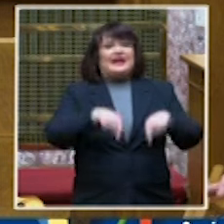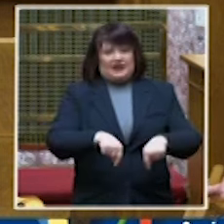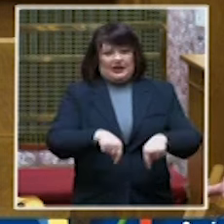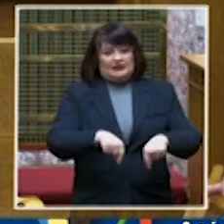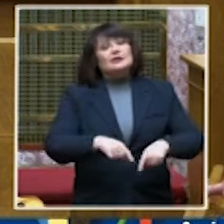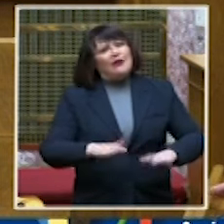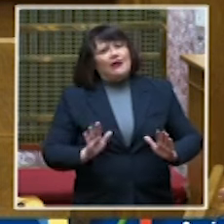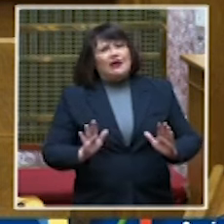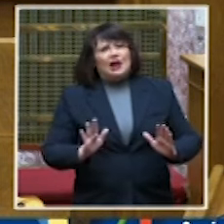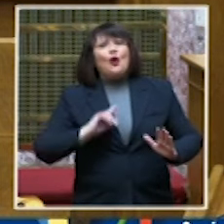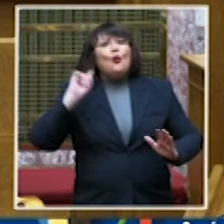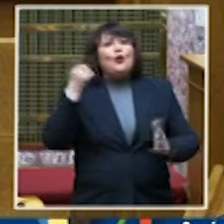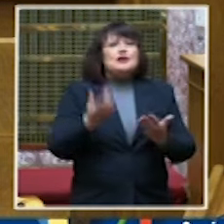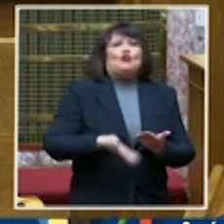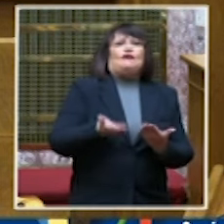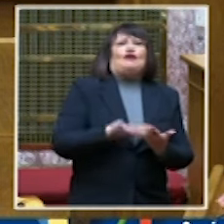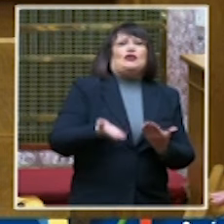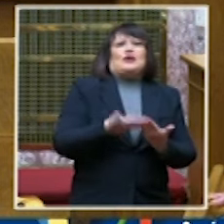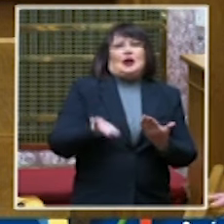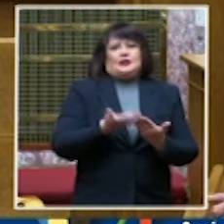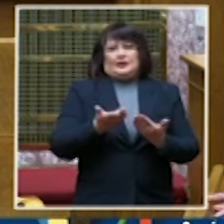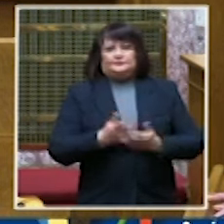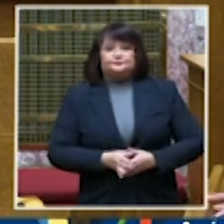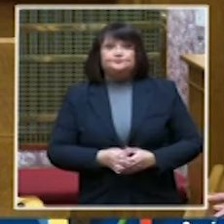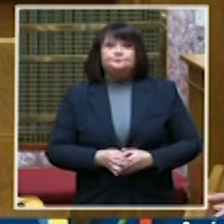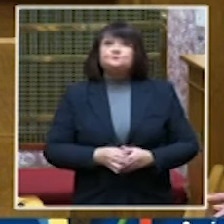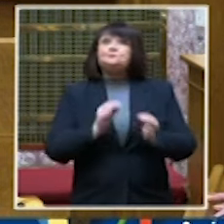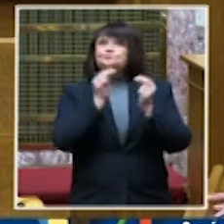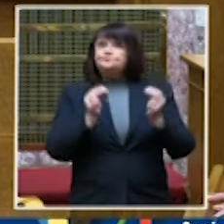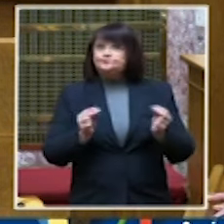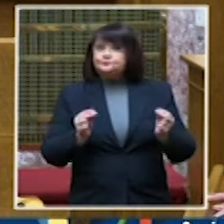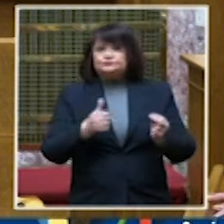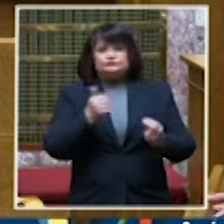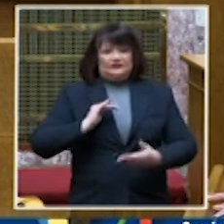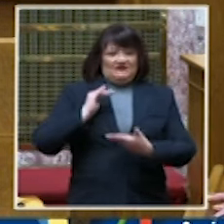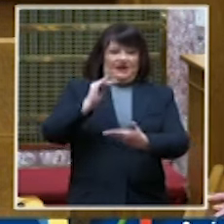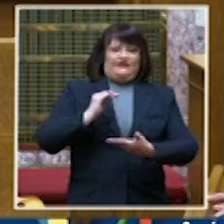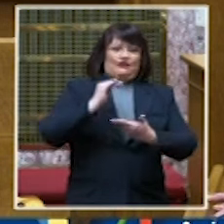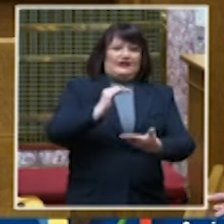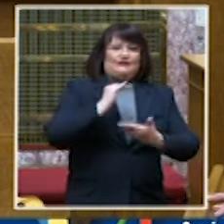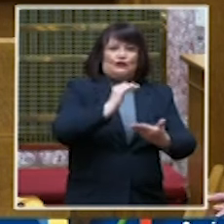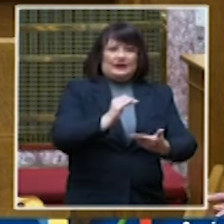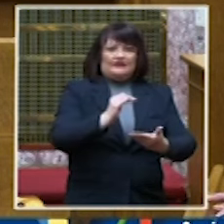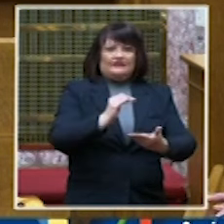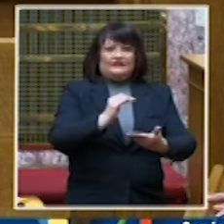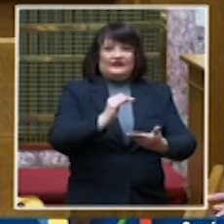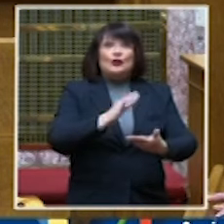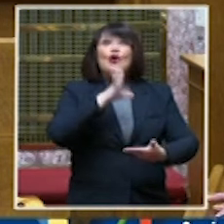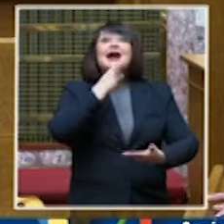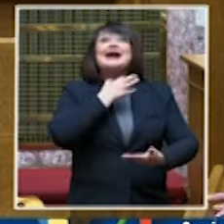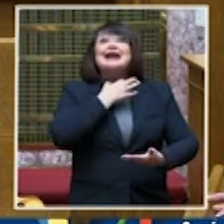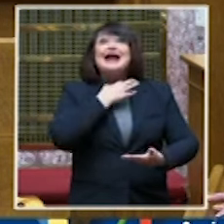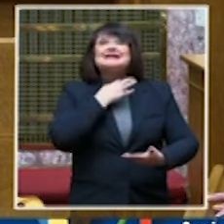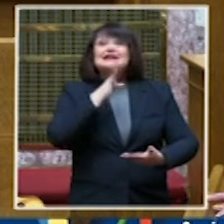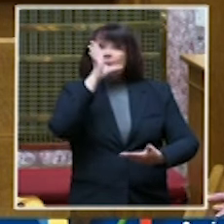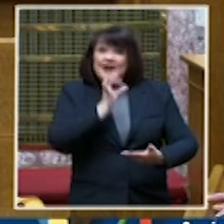όλων όσων βοηθούν. Γιατί τελικά πέρα από τις βραβεύσεις χρειάζεται πραγματική στήριξη